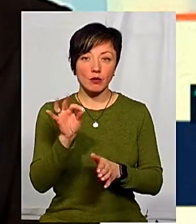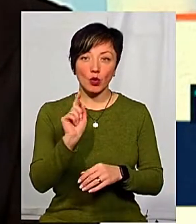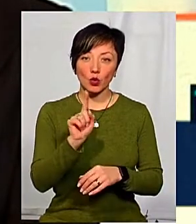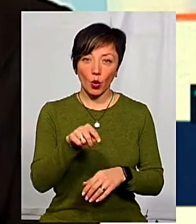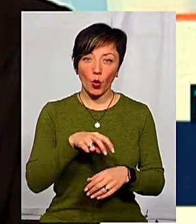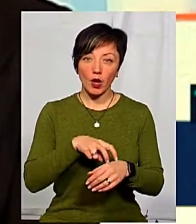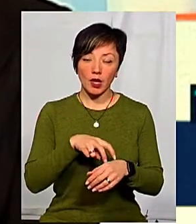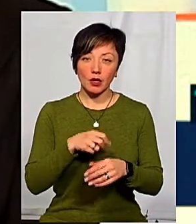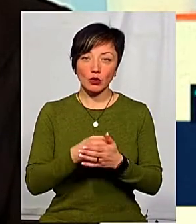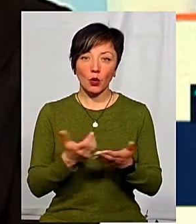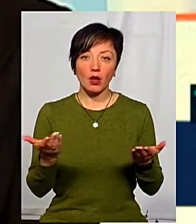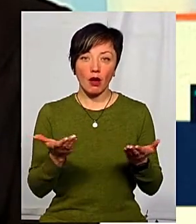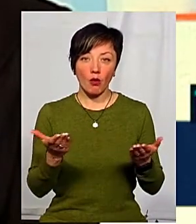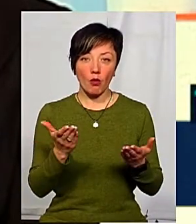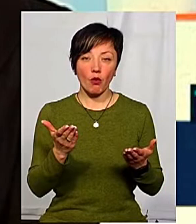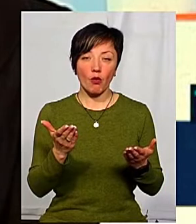того лікаря,